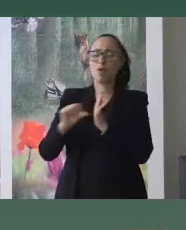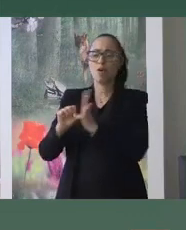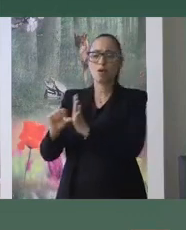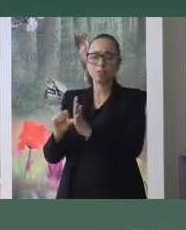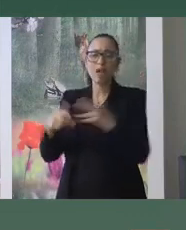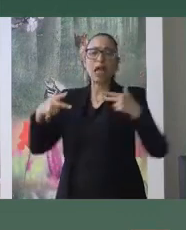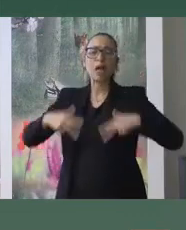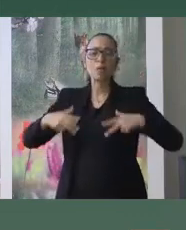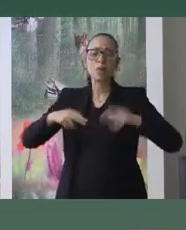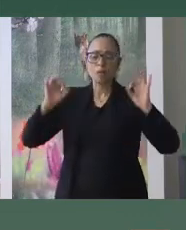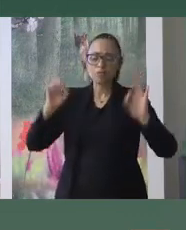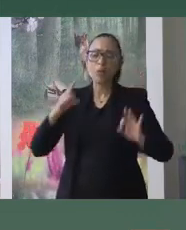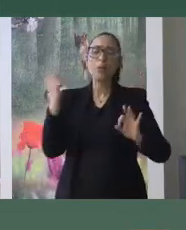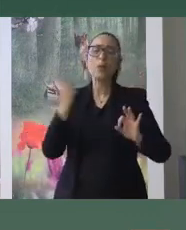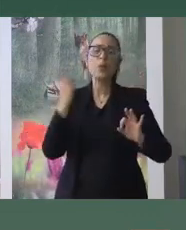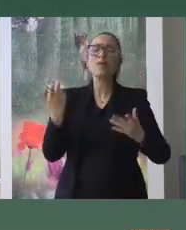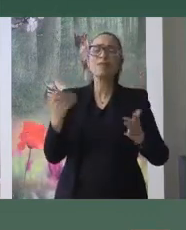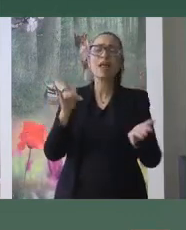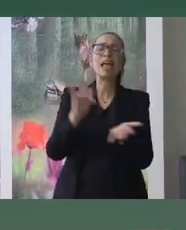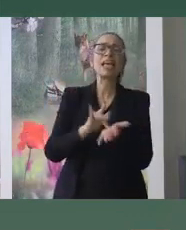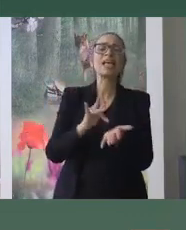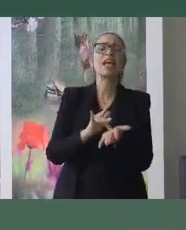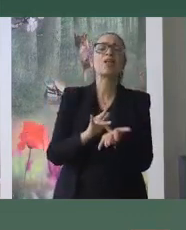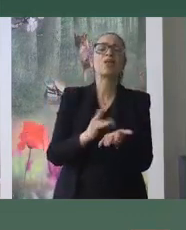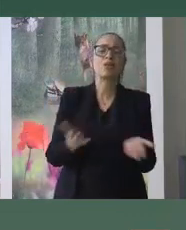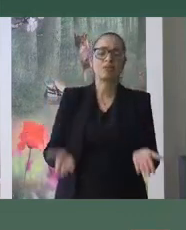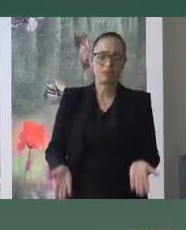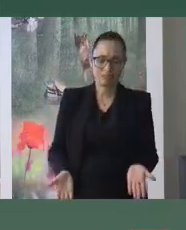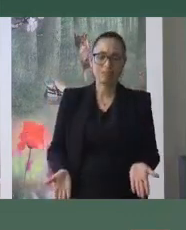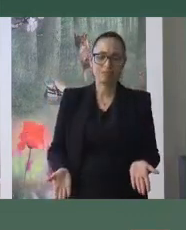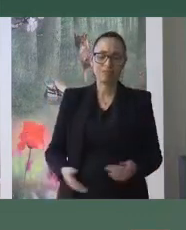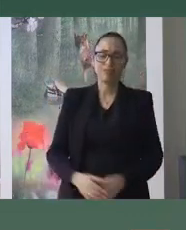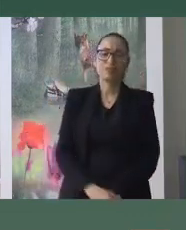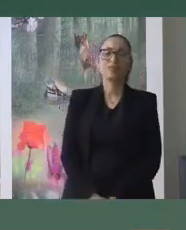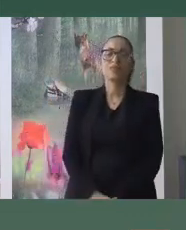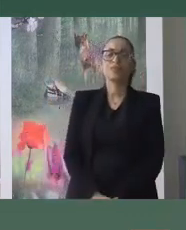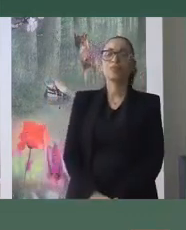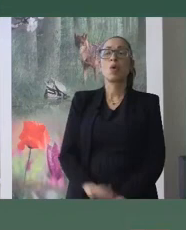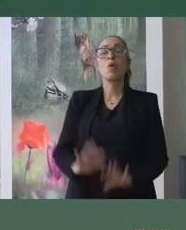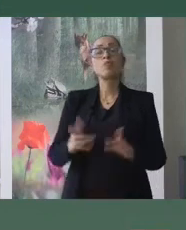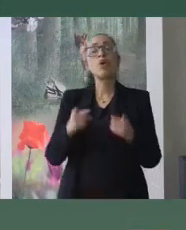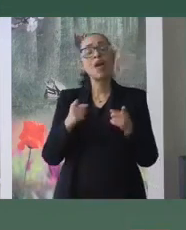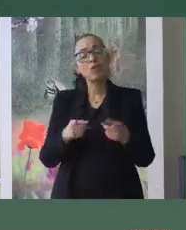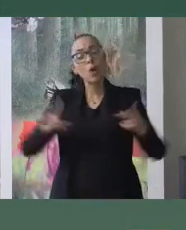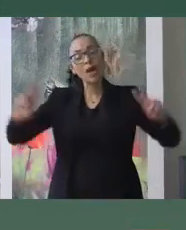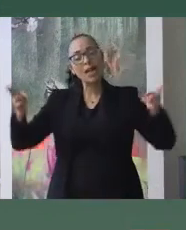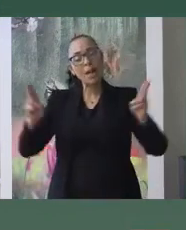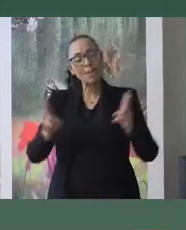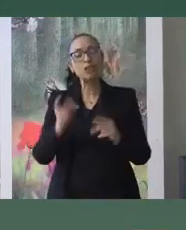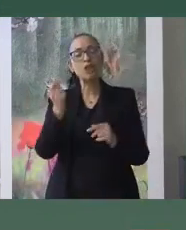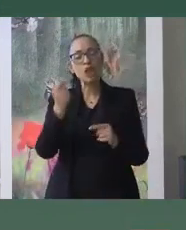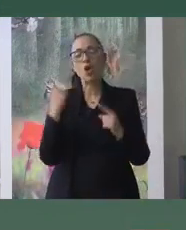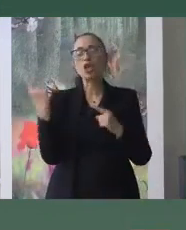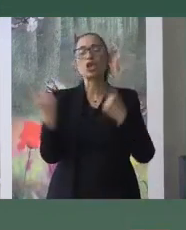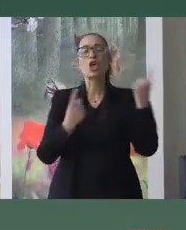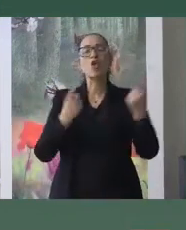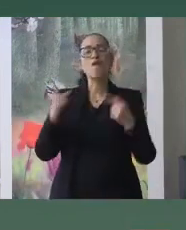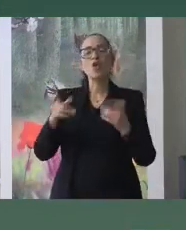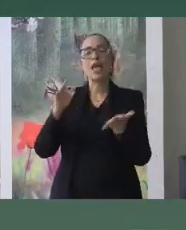υπουργεία είναι μέσα στο κέντρο της πόλης. Δεν τα παίρνεις και τα φτιάχνεις, τα κάνεις ένα σιλό. Μπορεί αυτό να μειώσει λίγο την κυκλοφορία στο